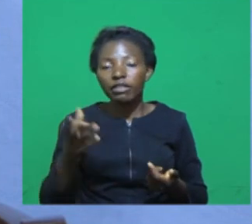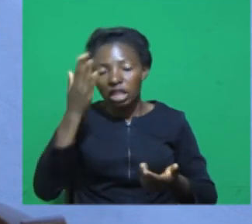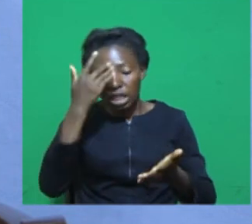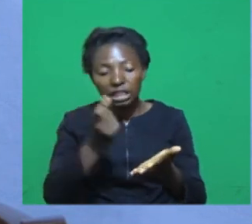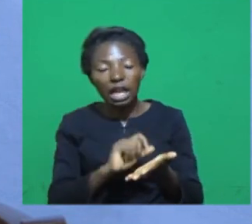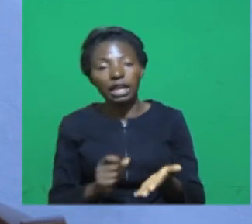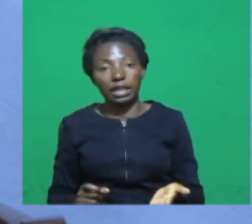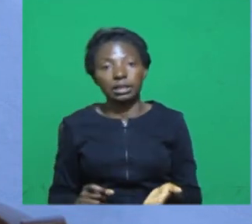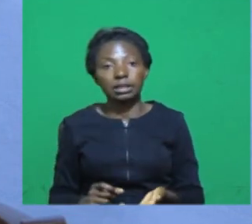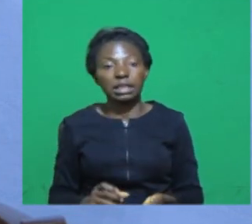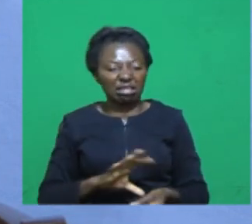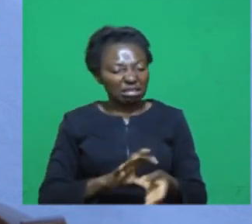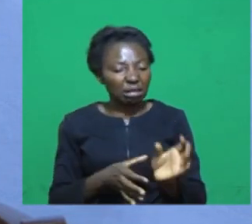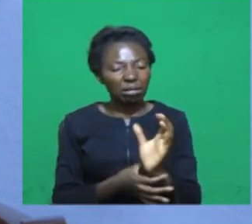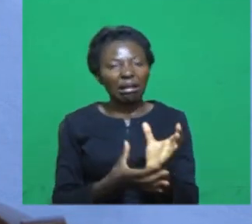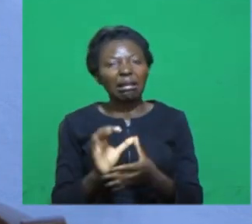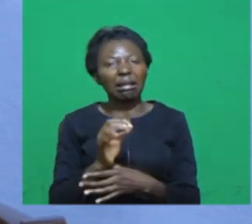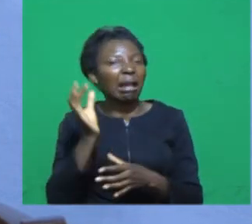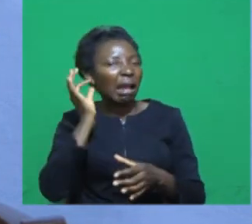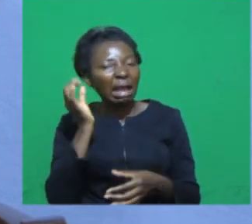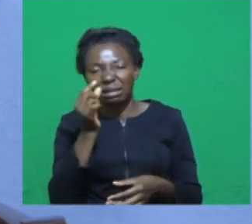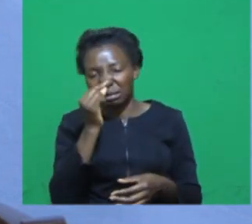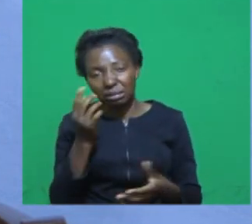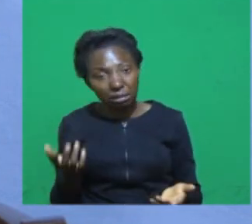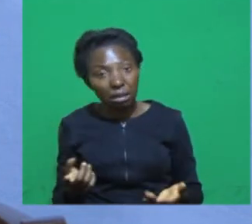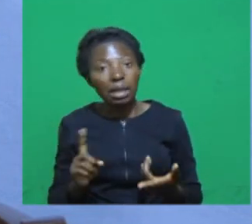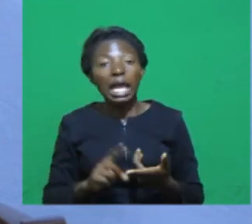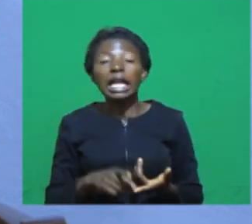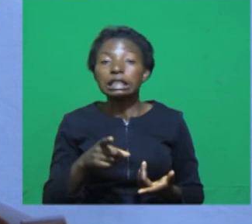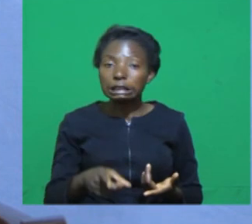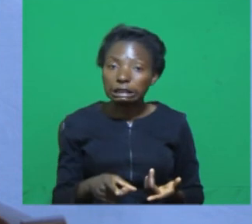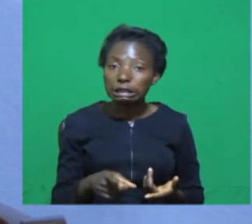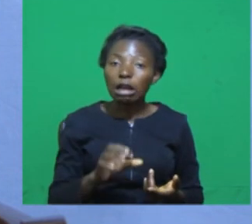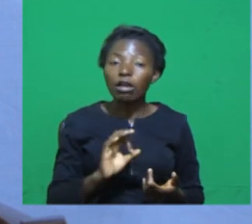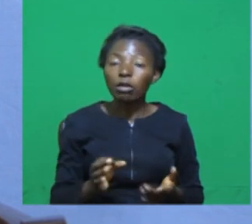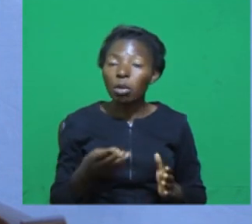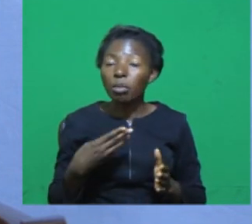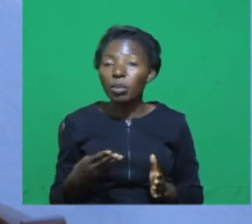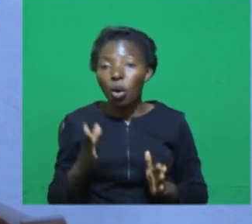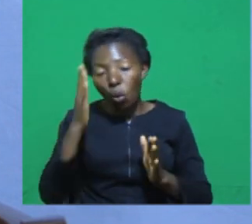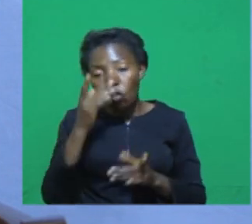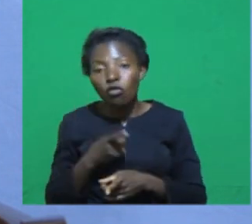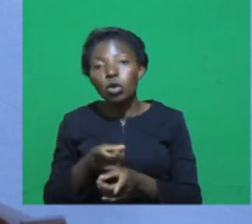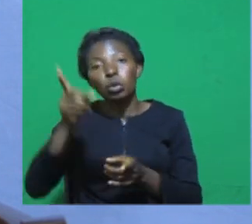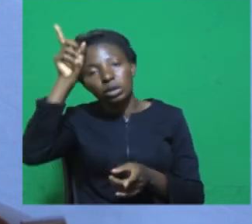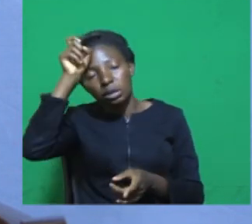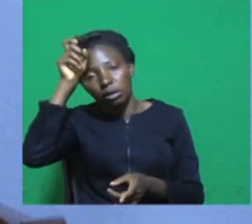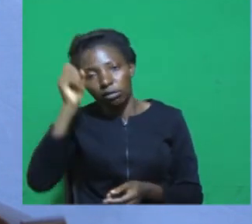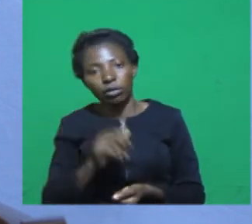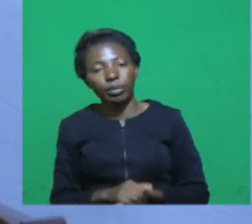maparera, akazvishongedza netunhu twakawanda achimirira vanotevera Satani.